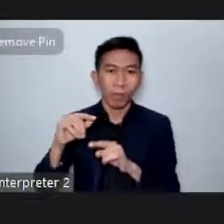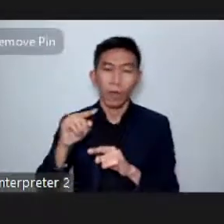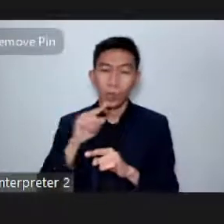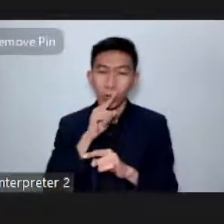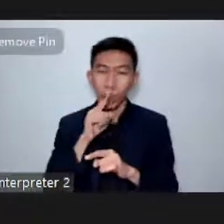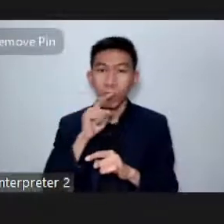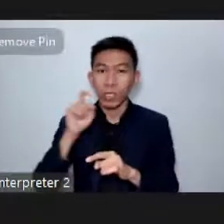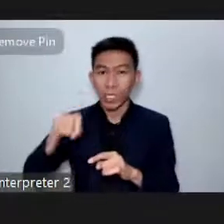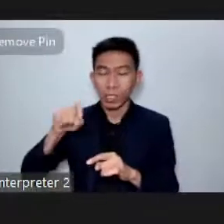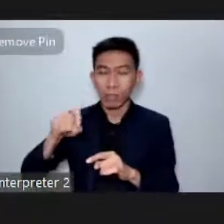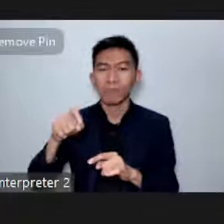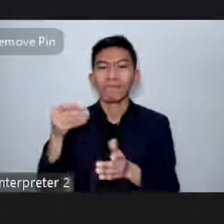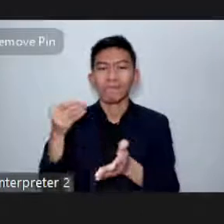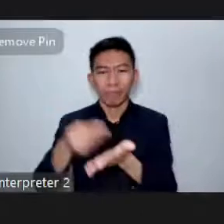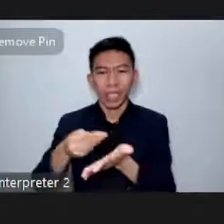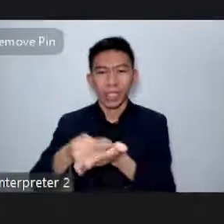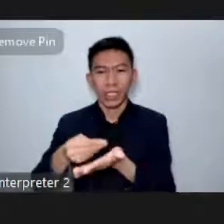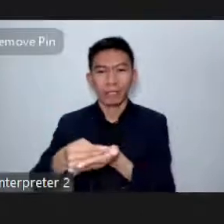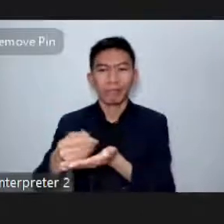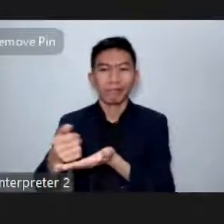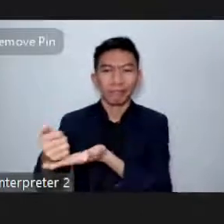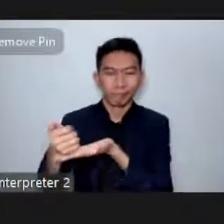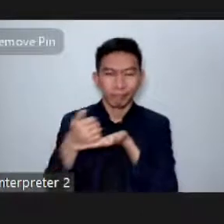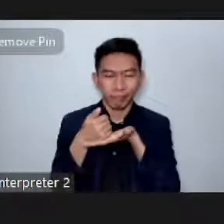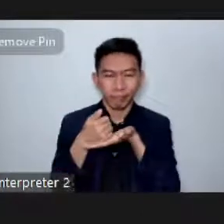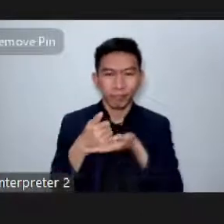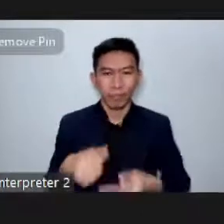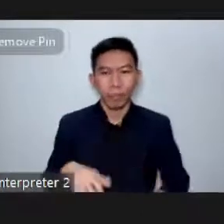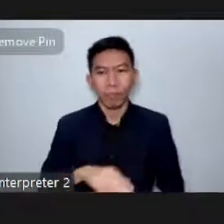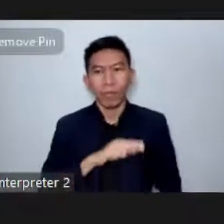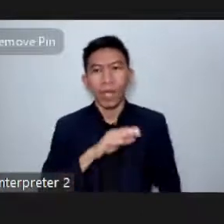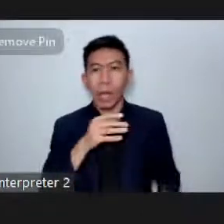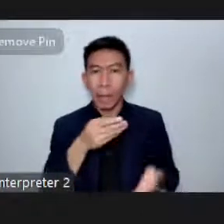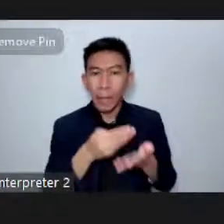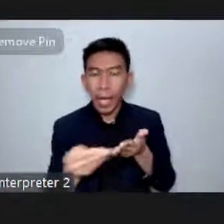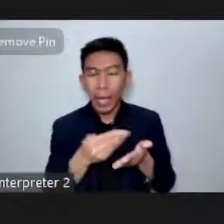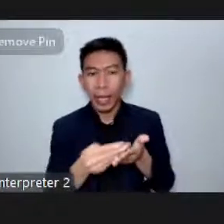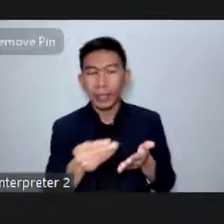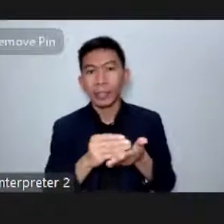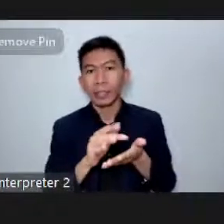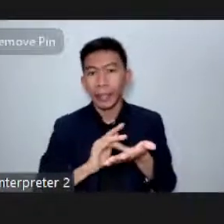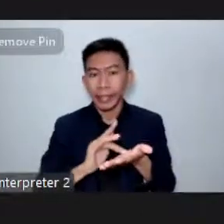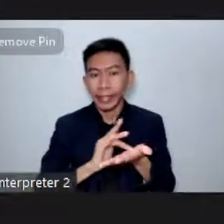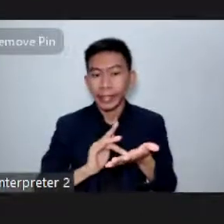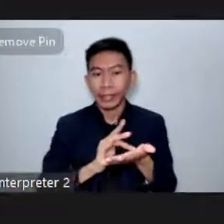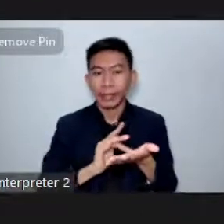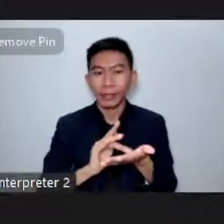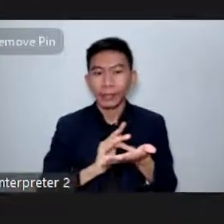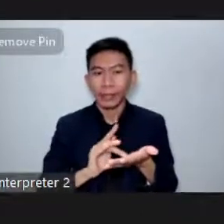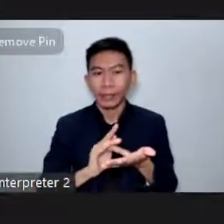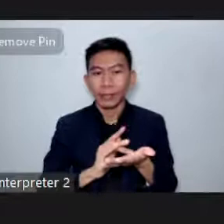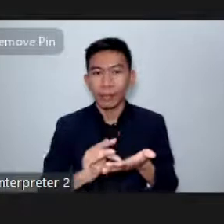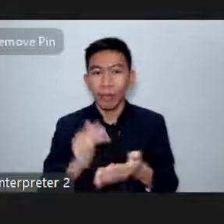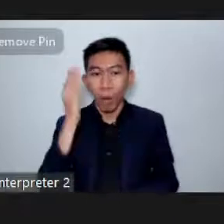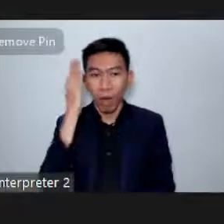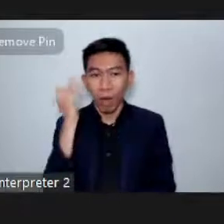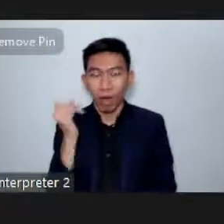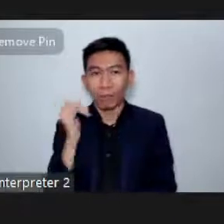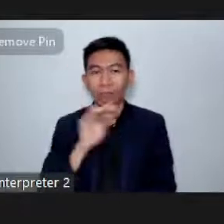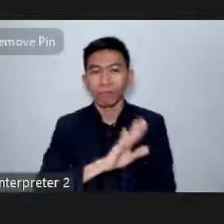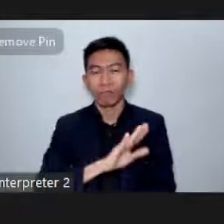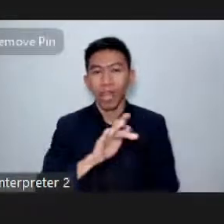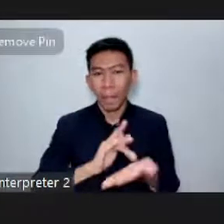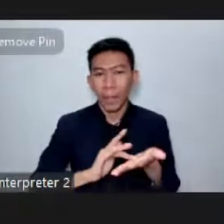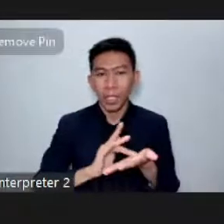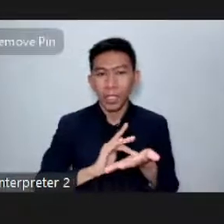pangangailangan talaga sa pinansyal na pambili niya ng mga gamot. Kasi yung mga